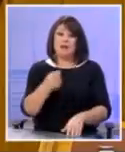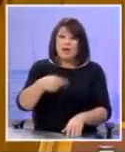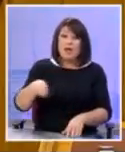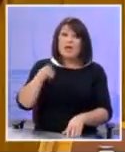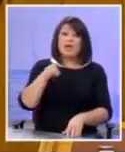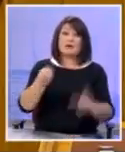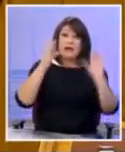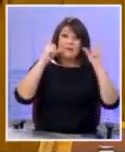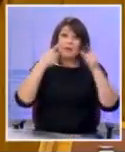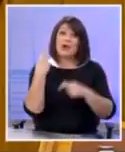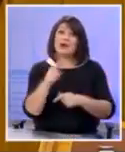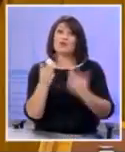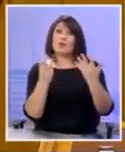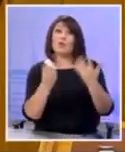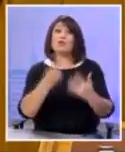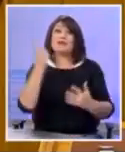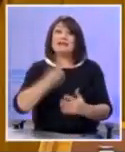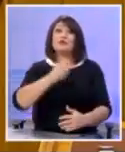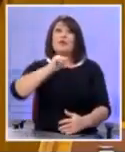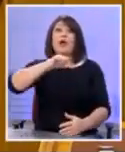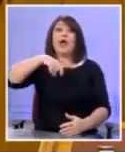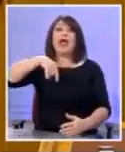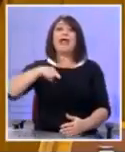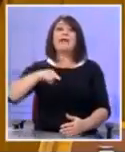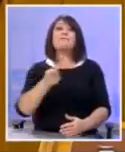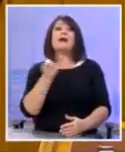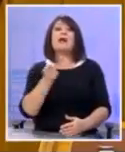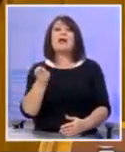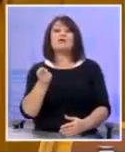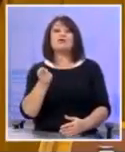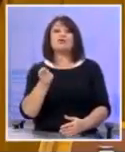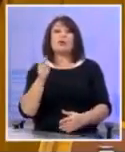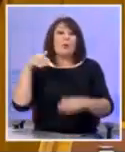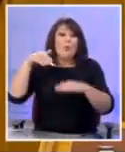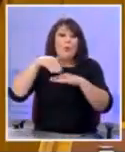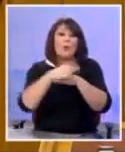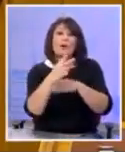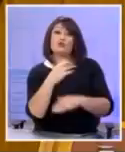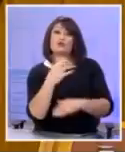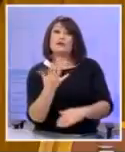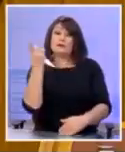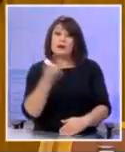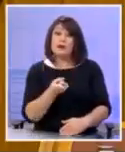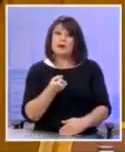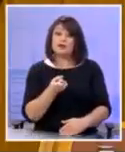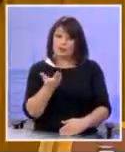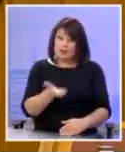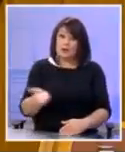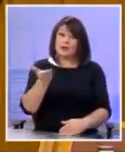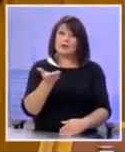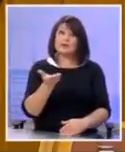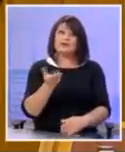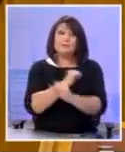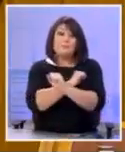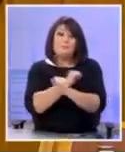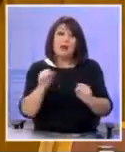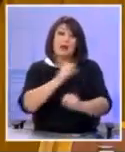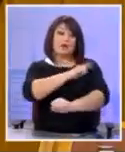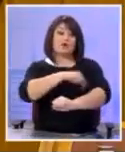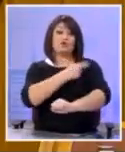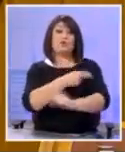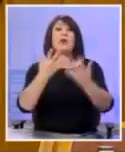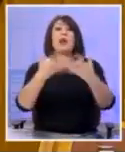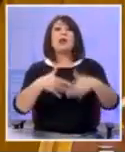χρέος στο 180% το ΕΠ και την ύφεση στο 25%. Εσείς δεν αποδιοργανώσατε τη λειτουργία των